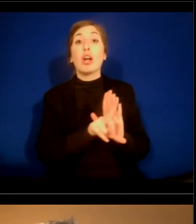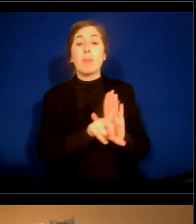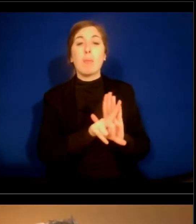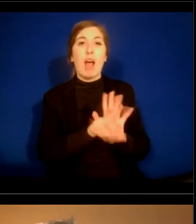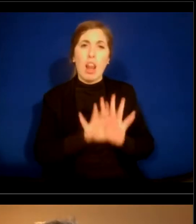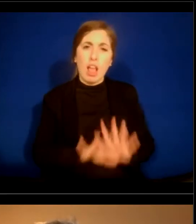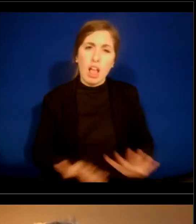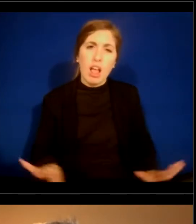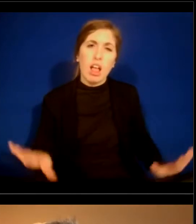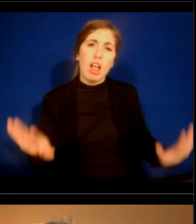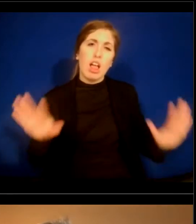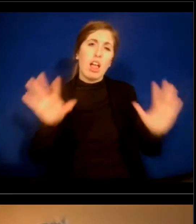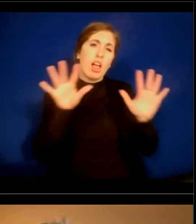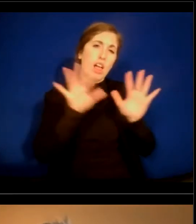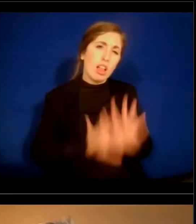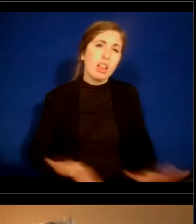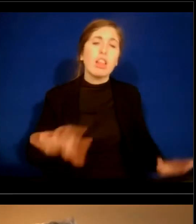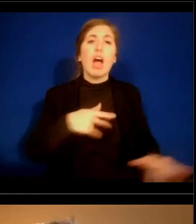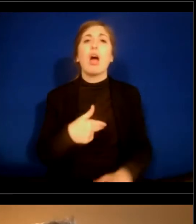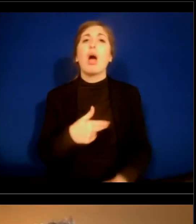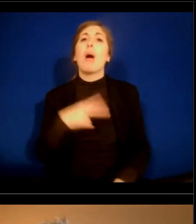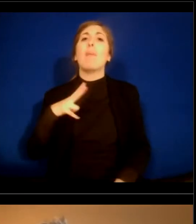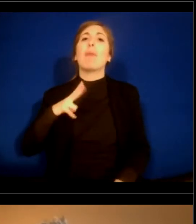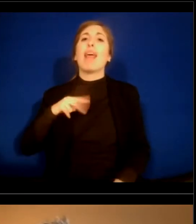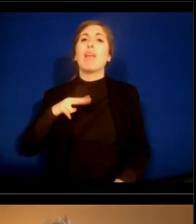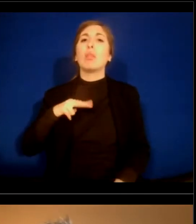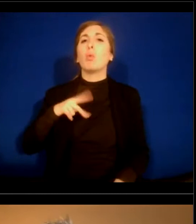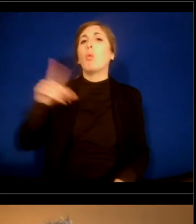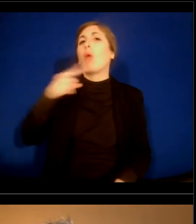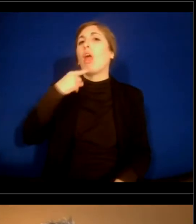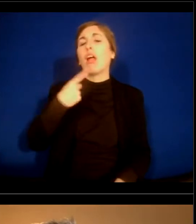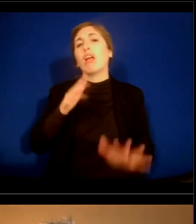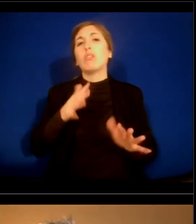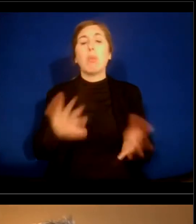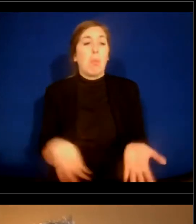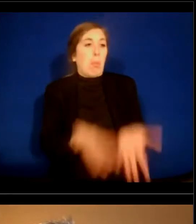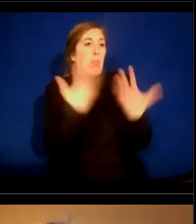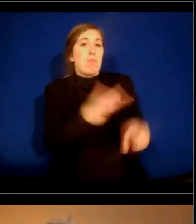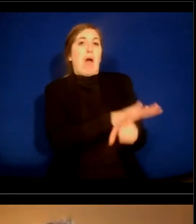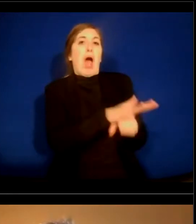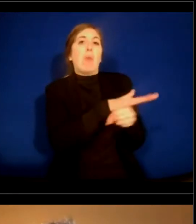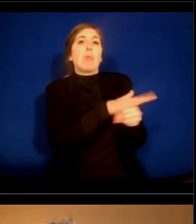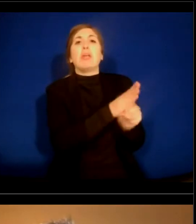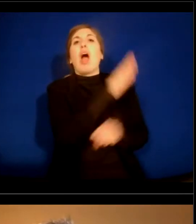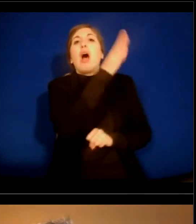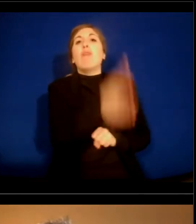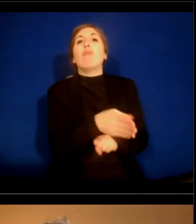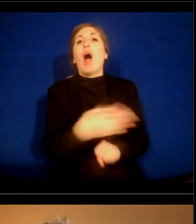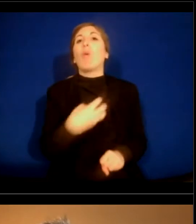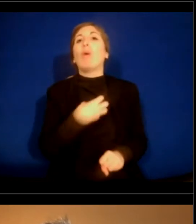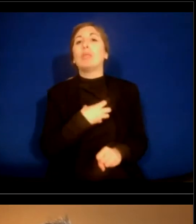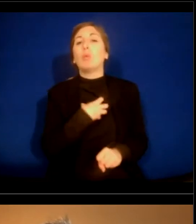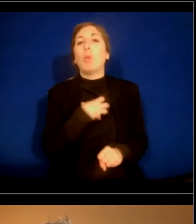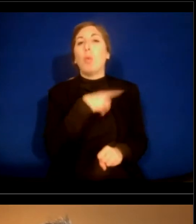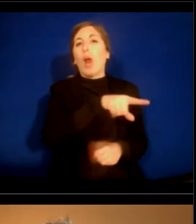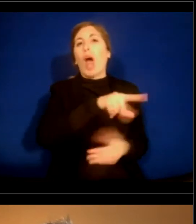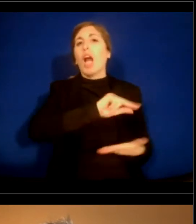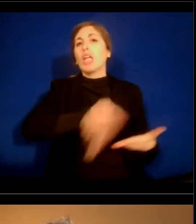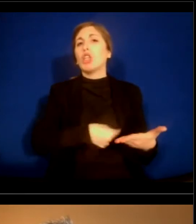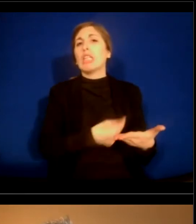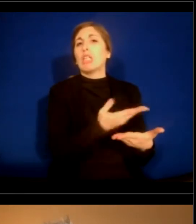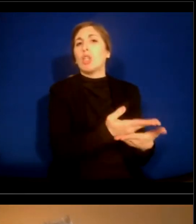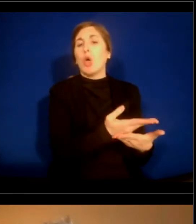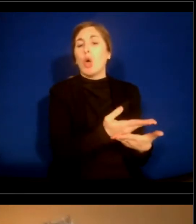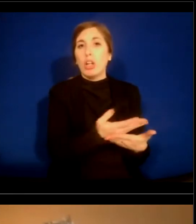è lenta, no? La prefettura dice, vabbè, che ci vuole, le famiglie. Basta che vanno in questura e poi si registrano, no? Sono delle famiglie